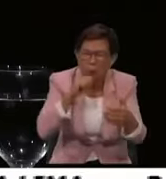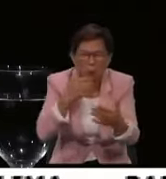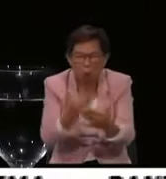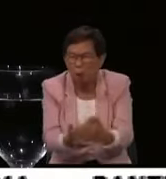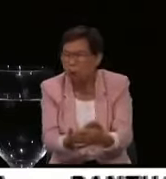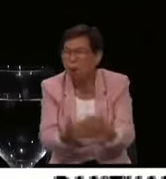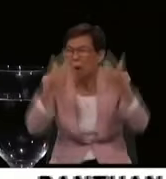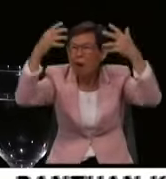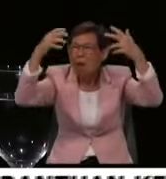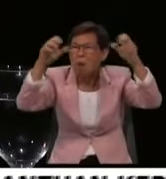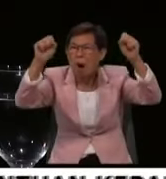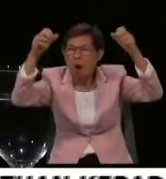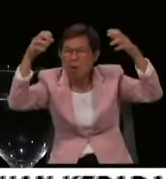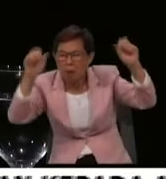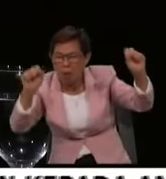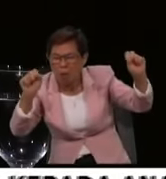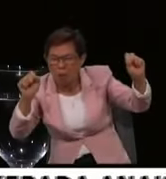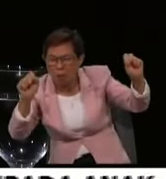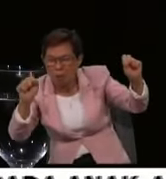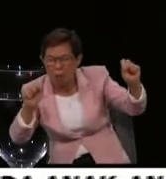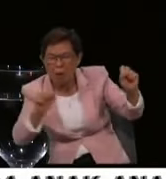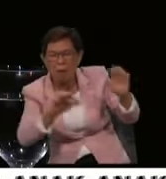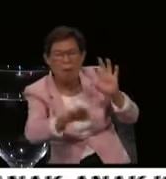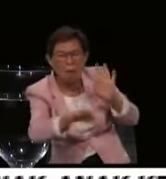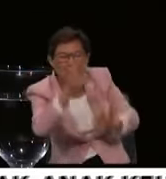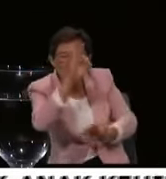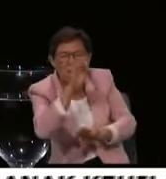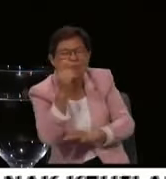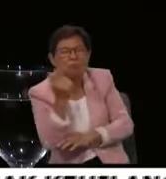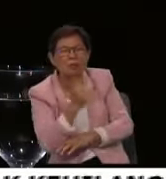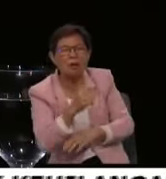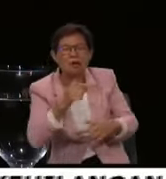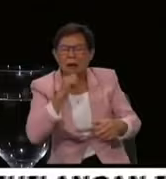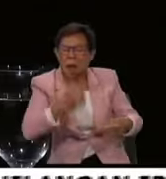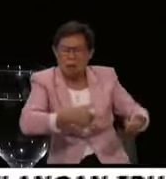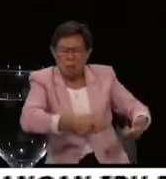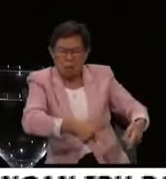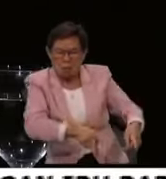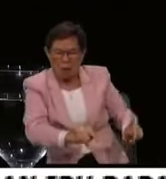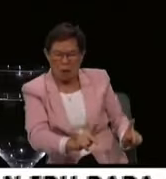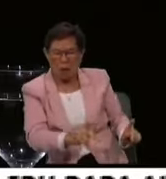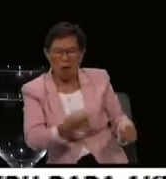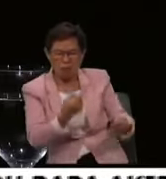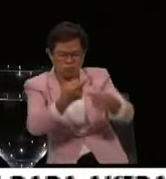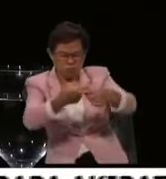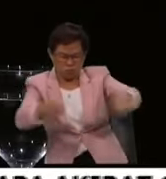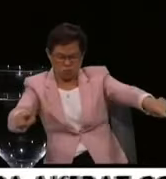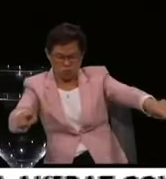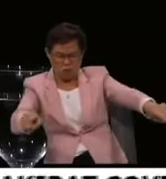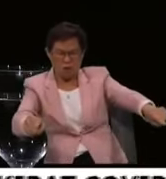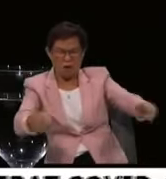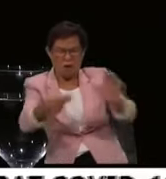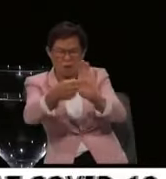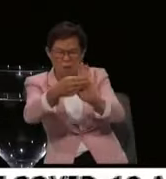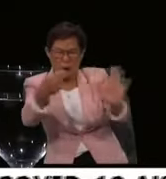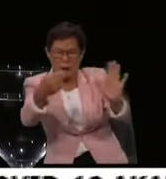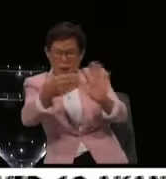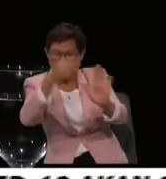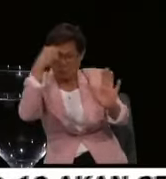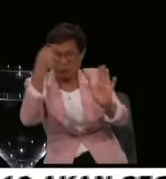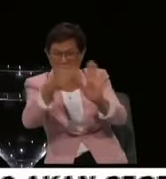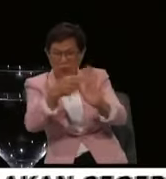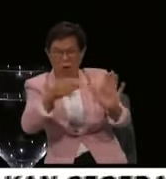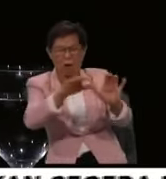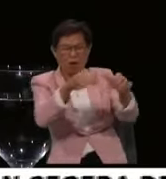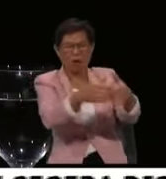Majikan masih lagi a memilih, tidak aktif memberi peluang dan ada jurang yang besar dan stigma bahawa ini bidang kelas